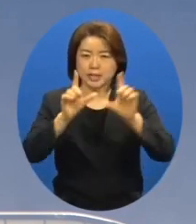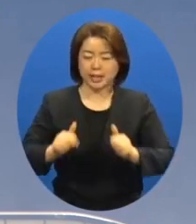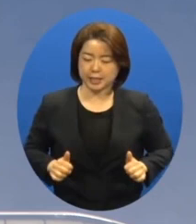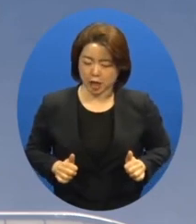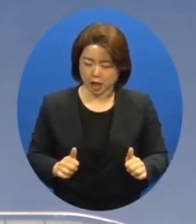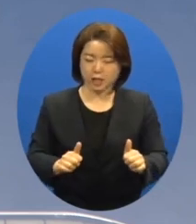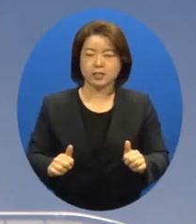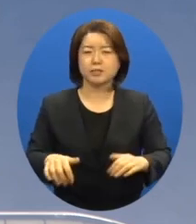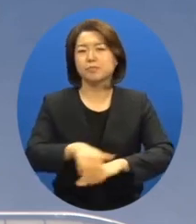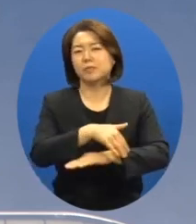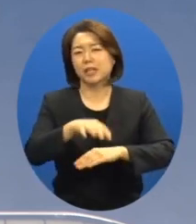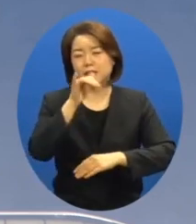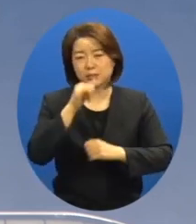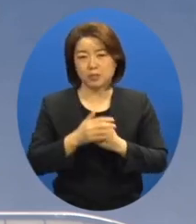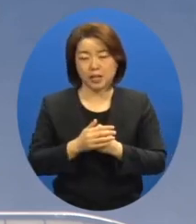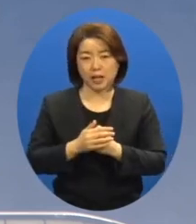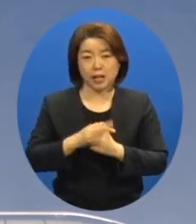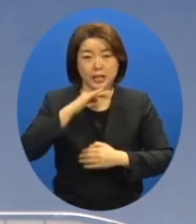어린 나이에도